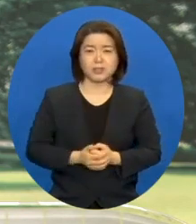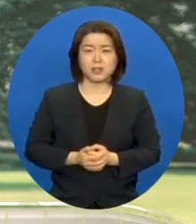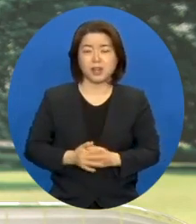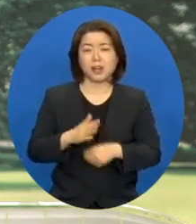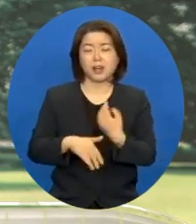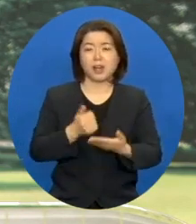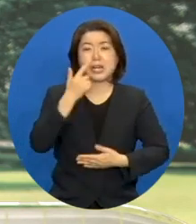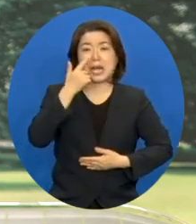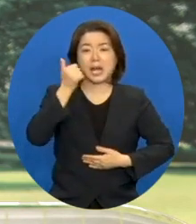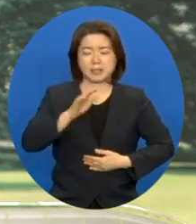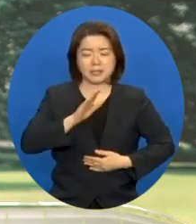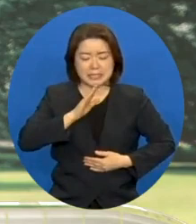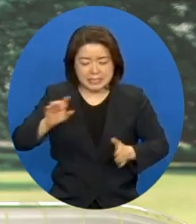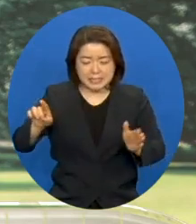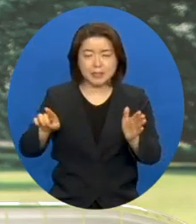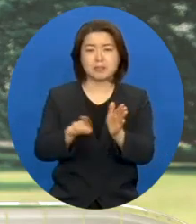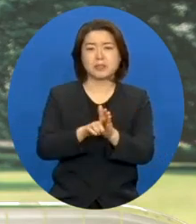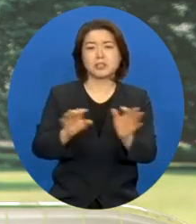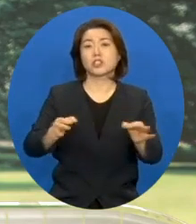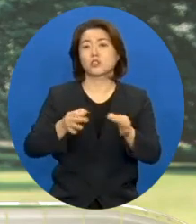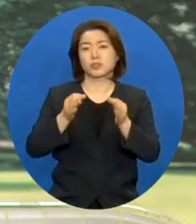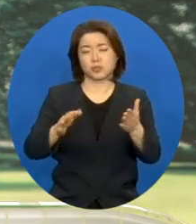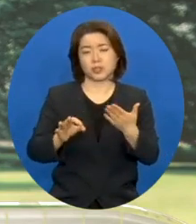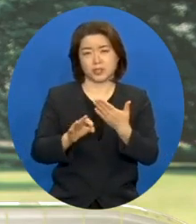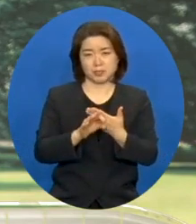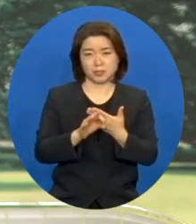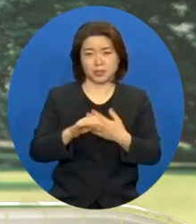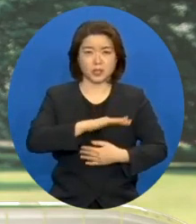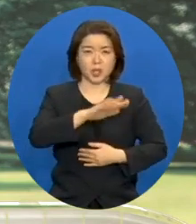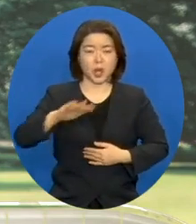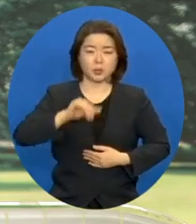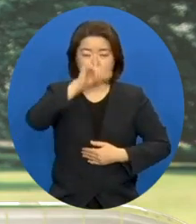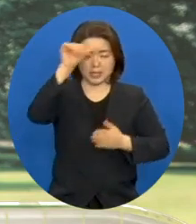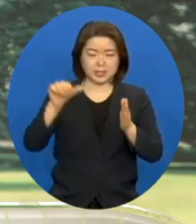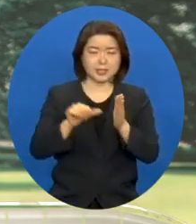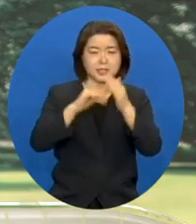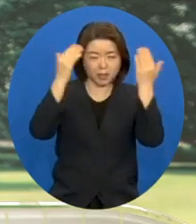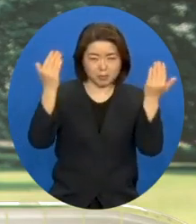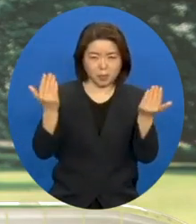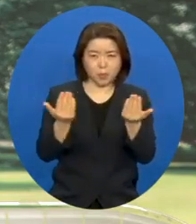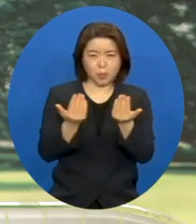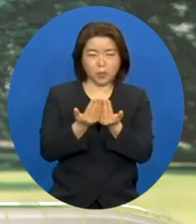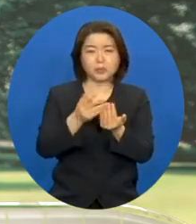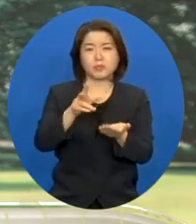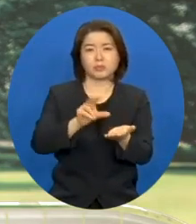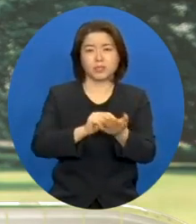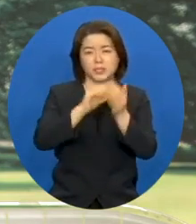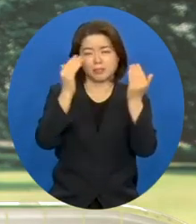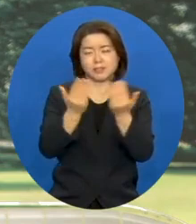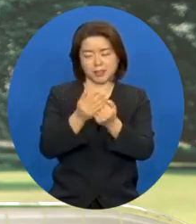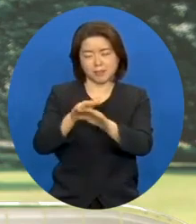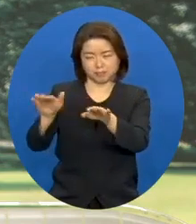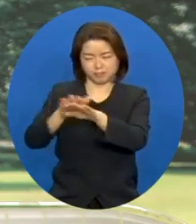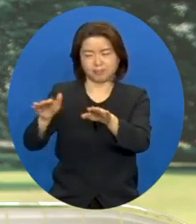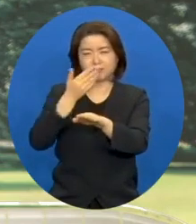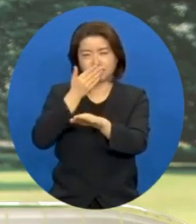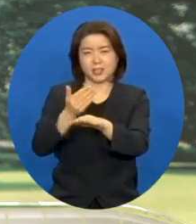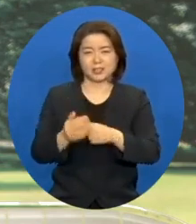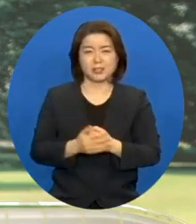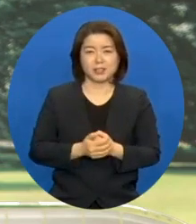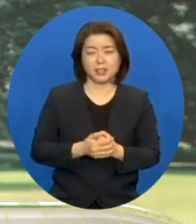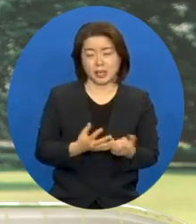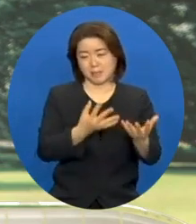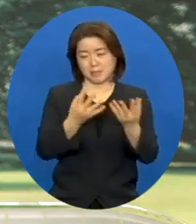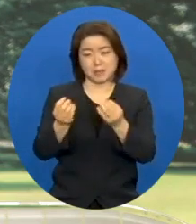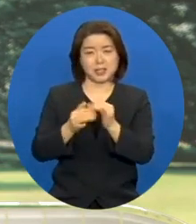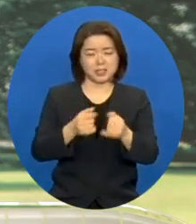진짜 믿어지는 순간이면 그러면 우리 인생의 모든 문제는 거기서 다 해결돼요. 많은 사람들이